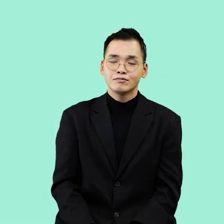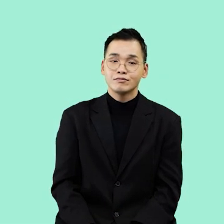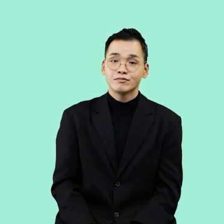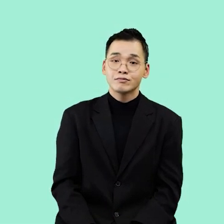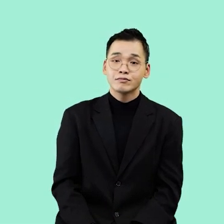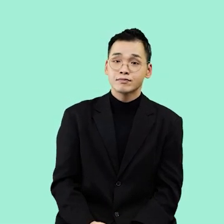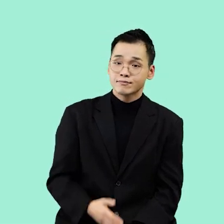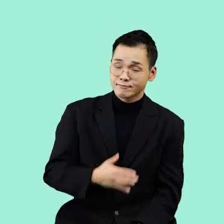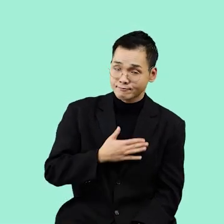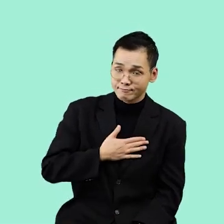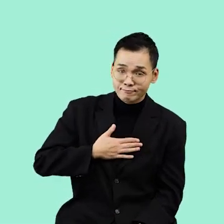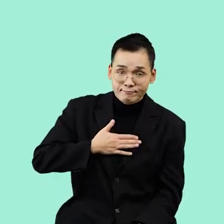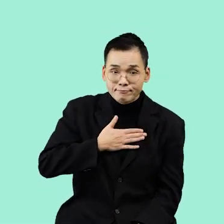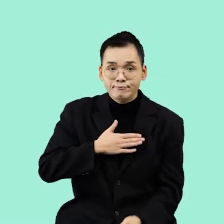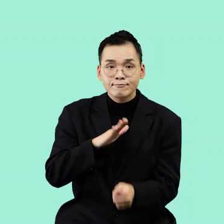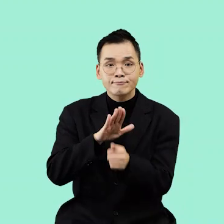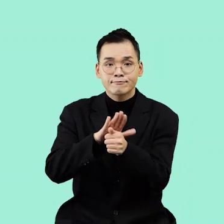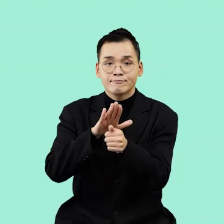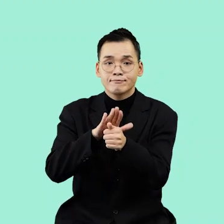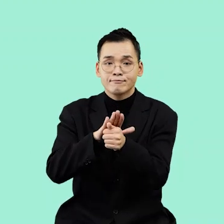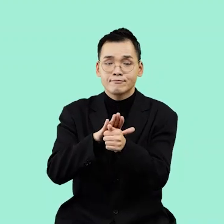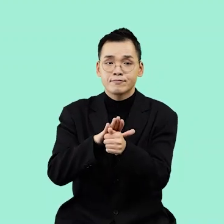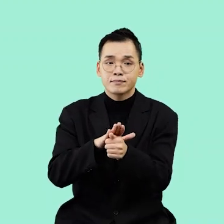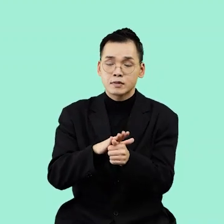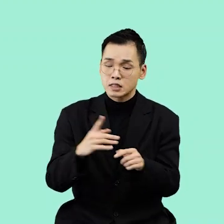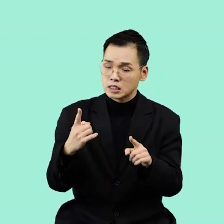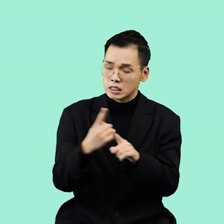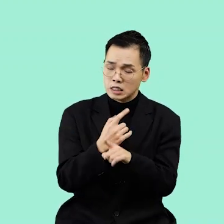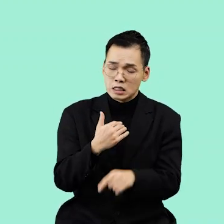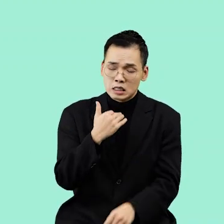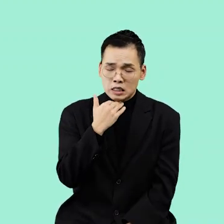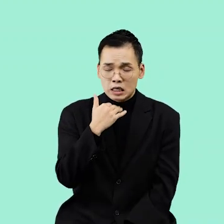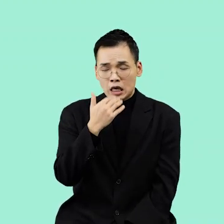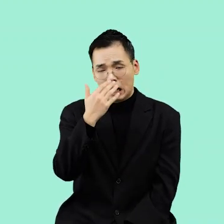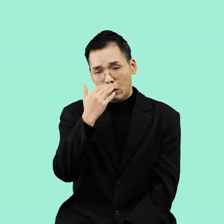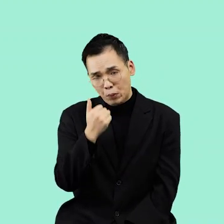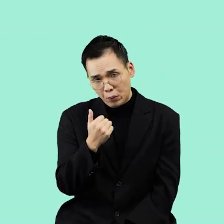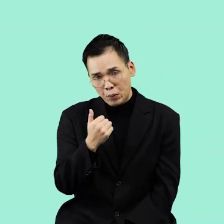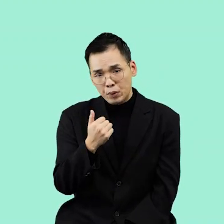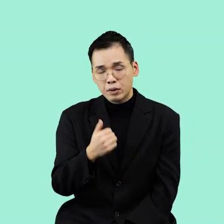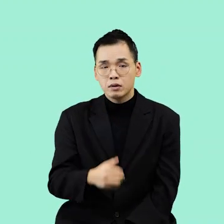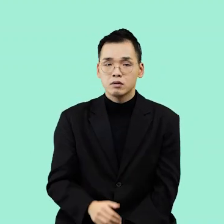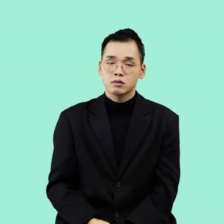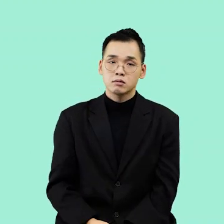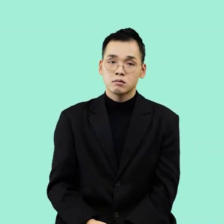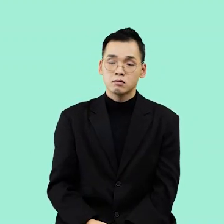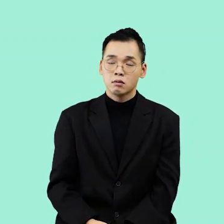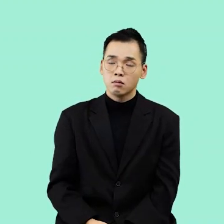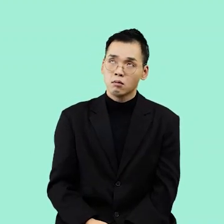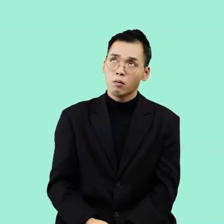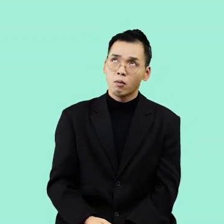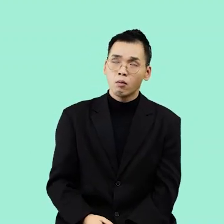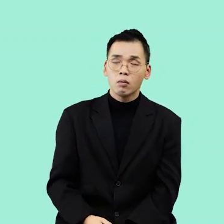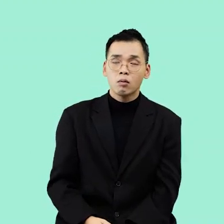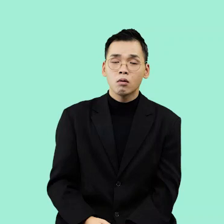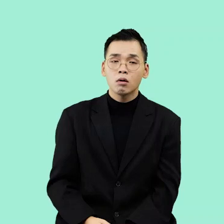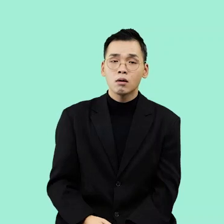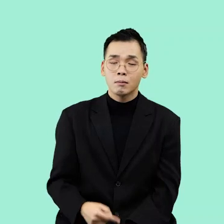다음은 정서적 지원입니다. 치료 대기 시간이 길어지는 환자의 정서적 안정을